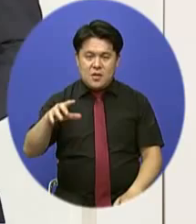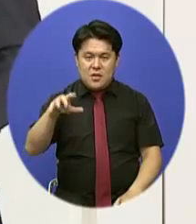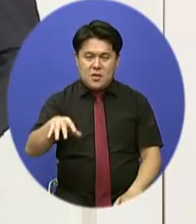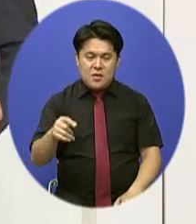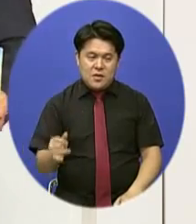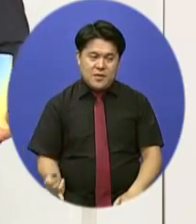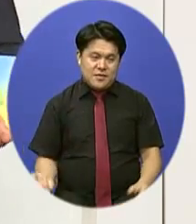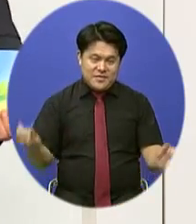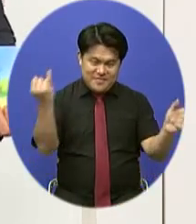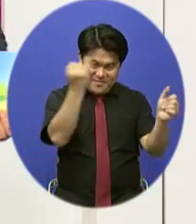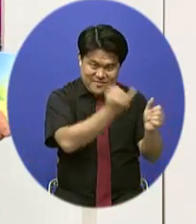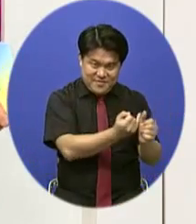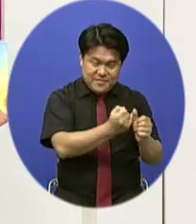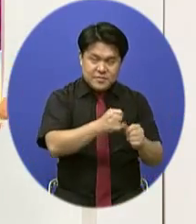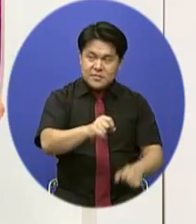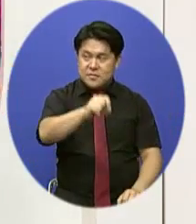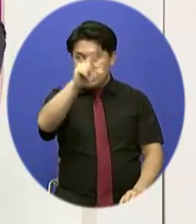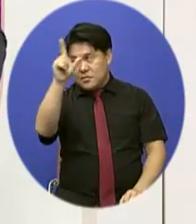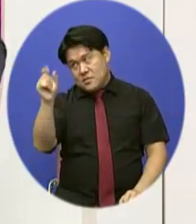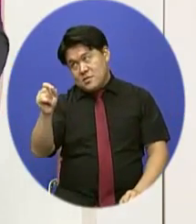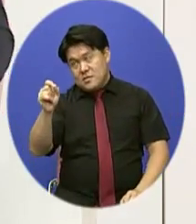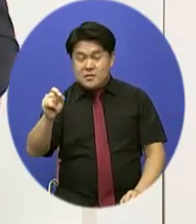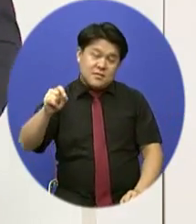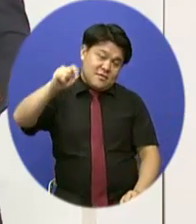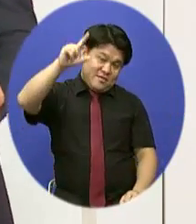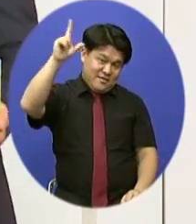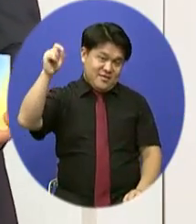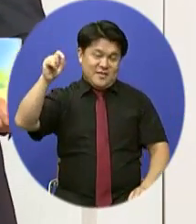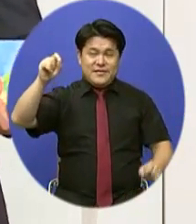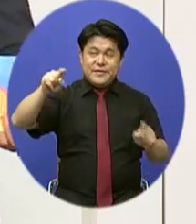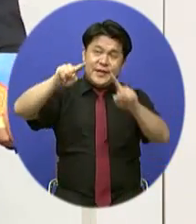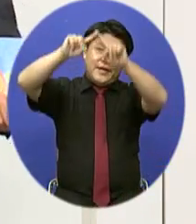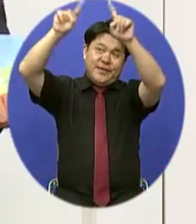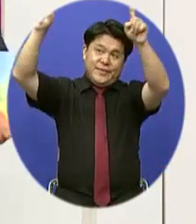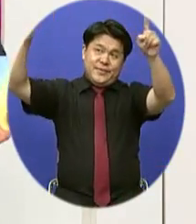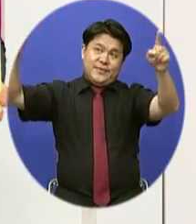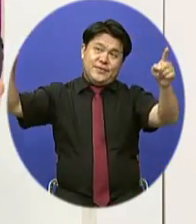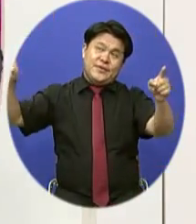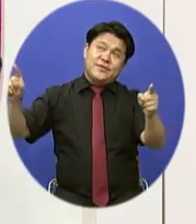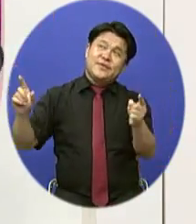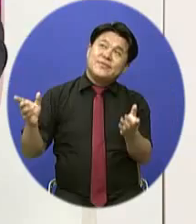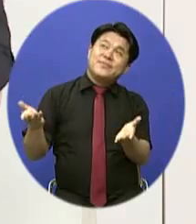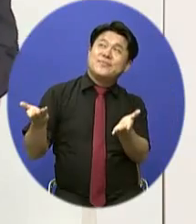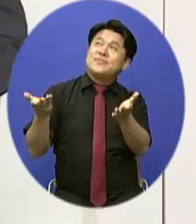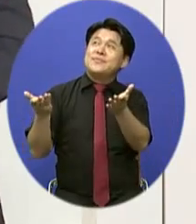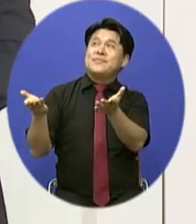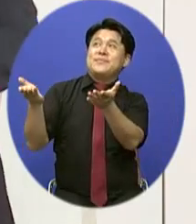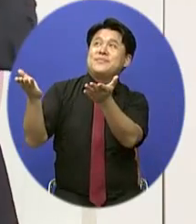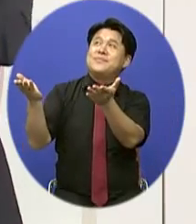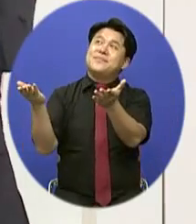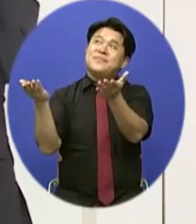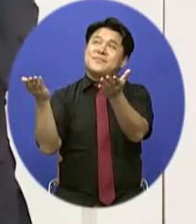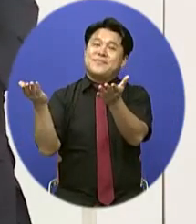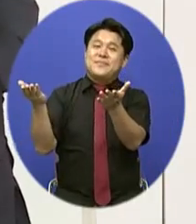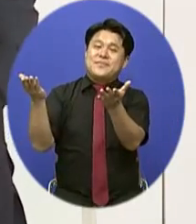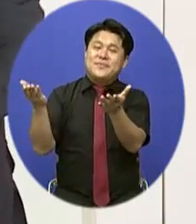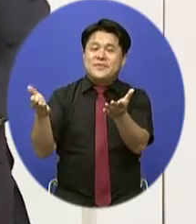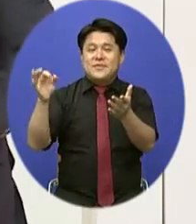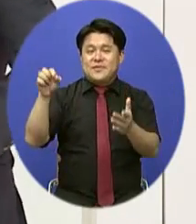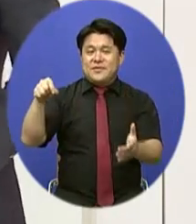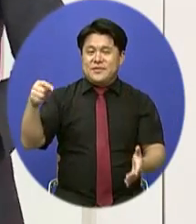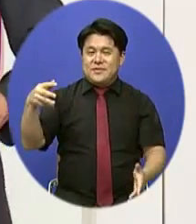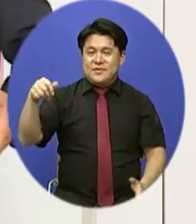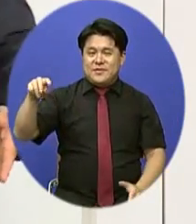뜬다, 달이 뜬다, 둥근 둥근 달이 뜬다. 월출산